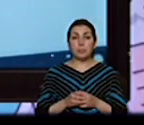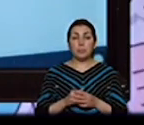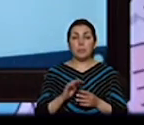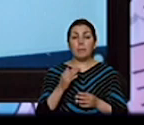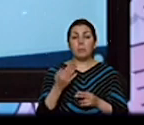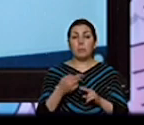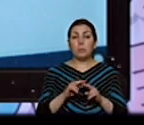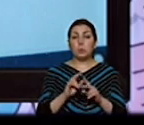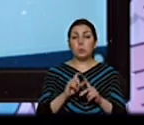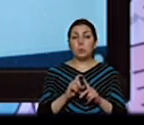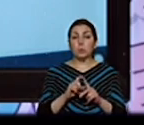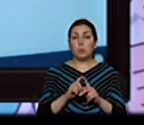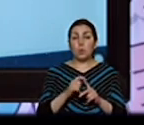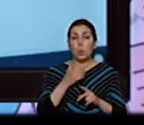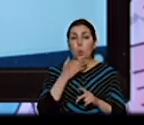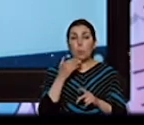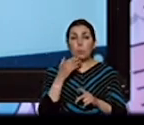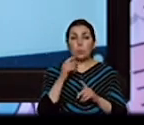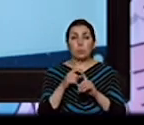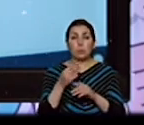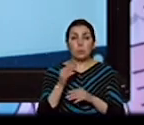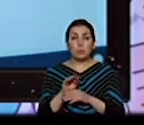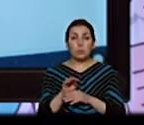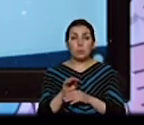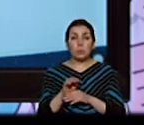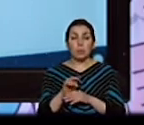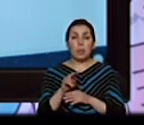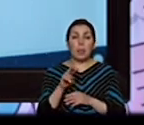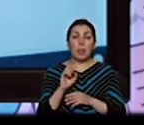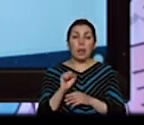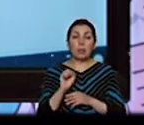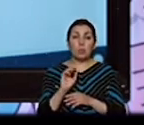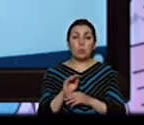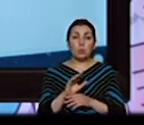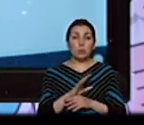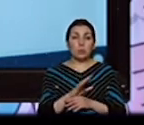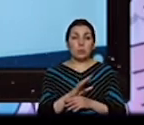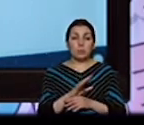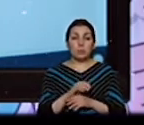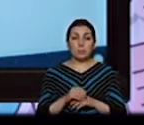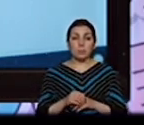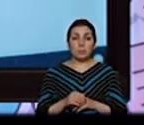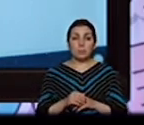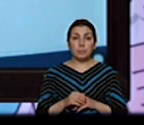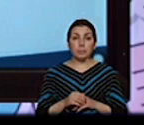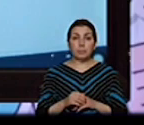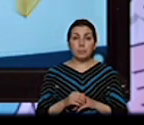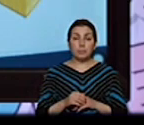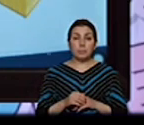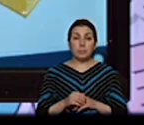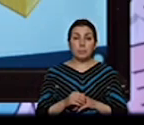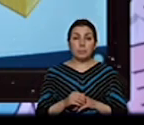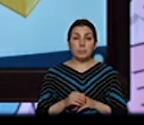Va bu so'zga ko'plik qo'shimchasini qo'shamiz. Lar qo'shimchasini qo'shdik.